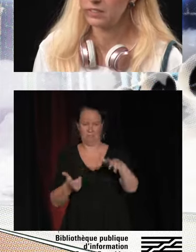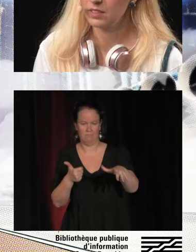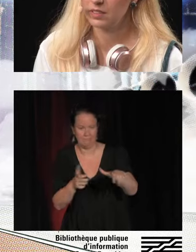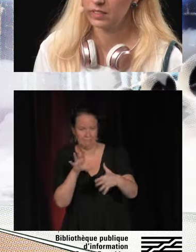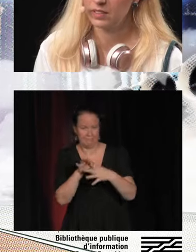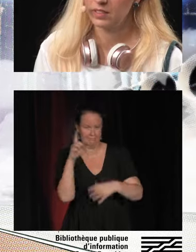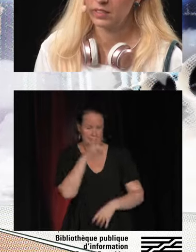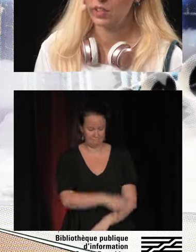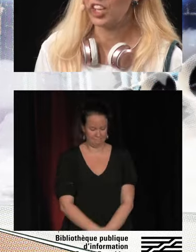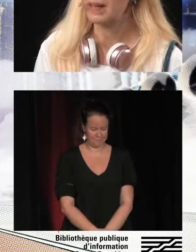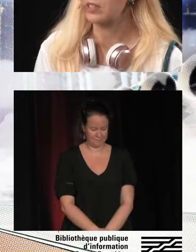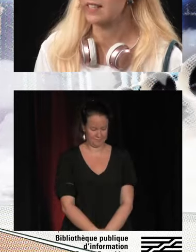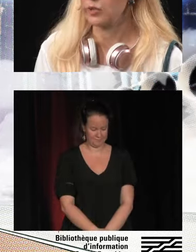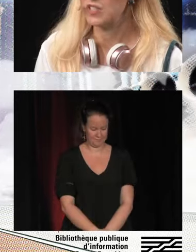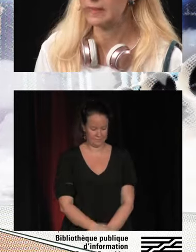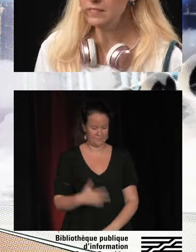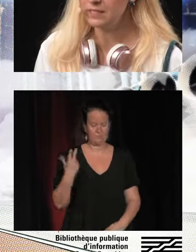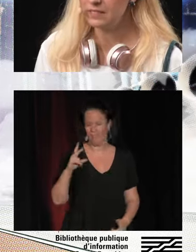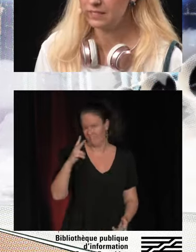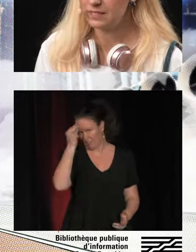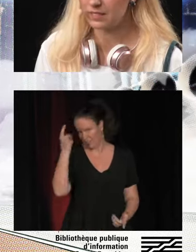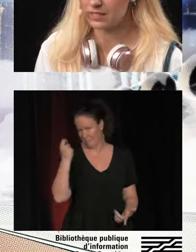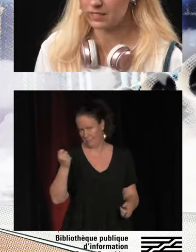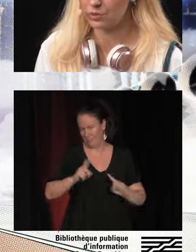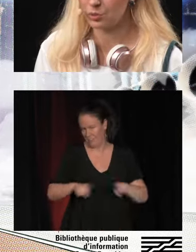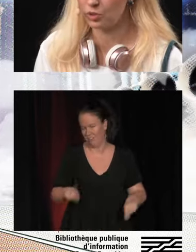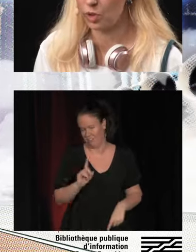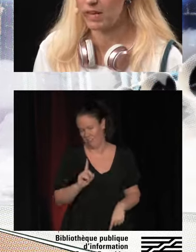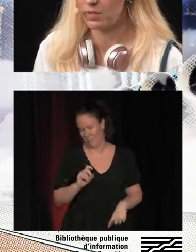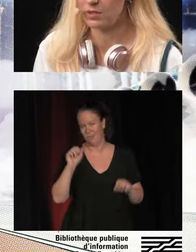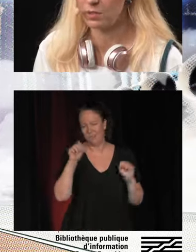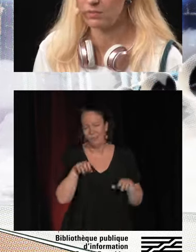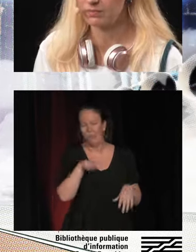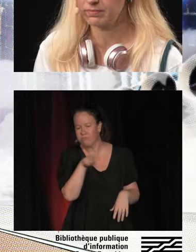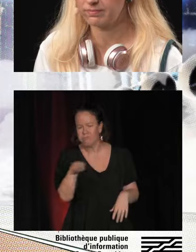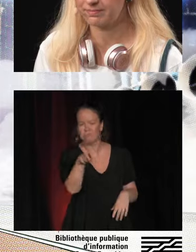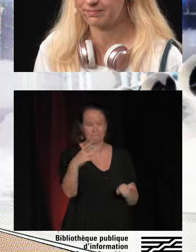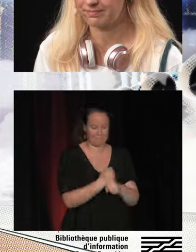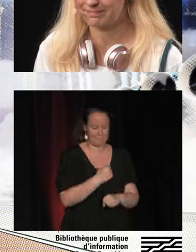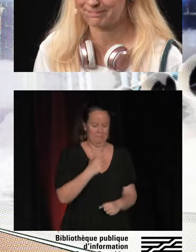priori. On n'est pas dans Tintin au Tibet. Donc, normalement, je...